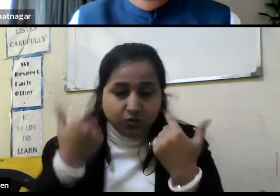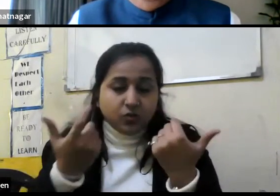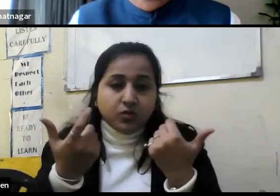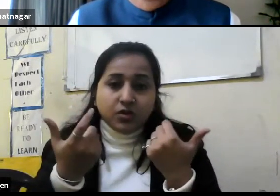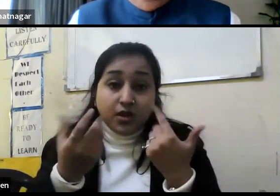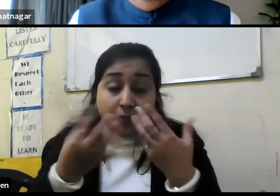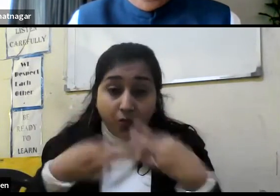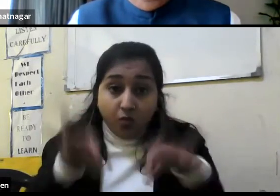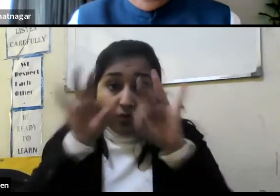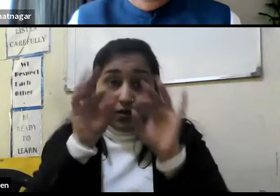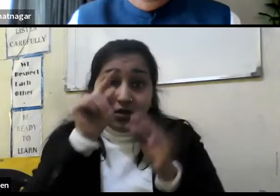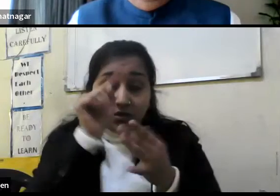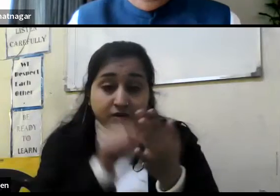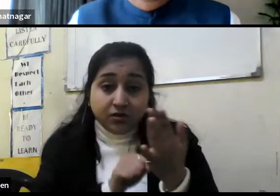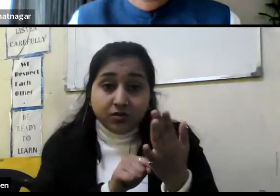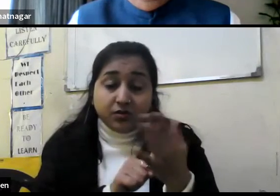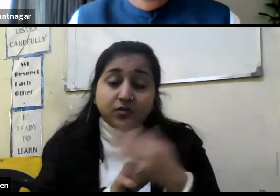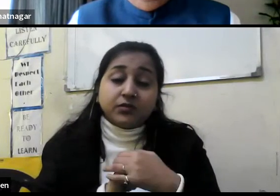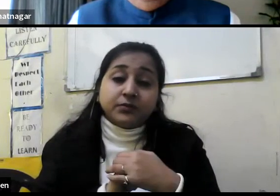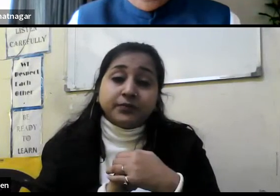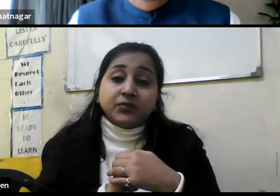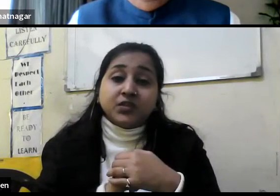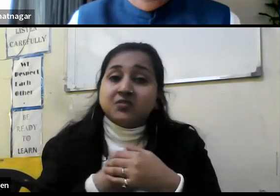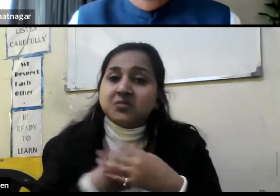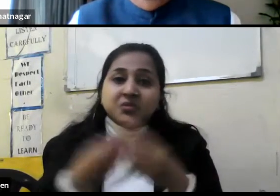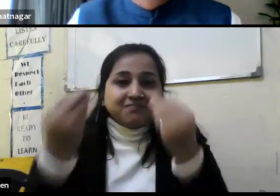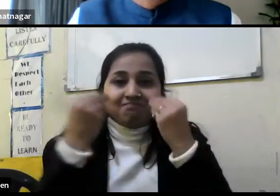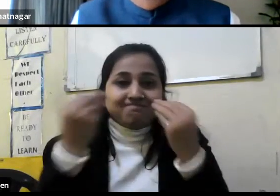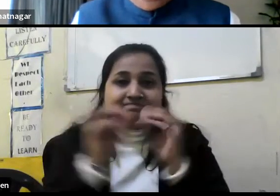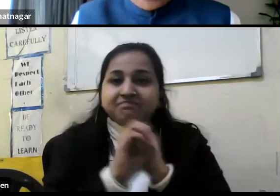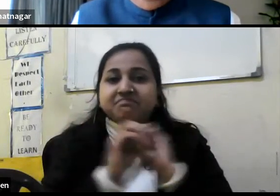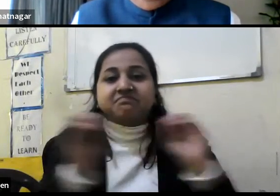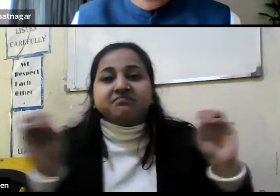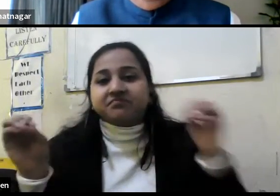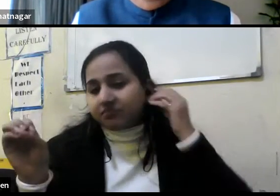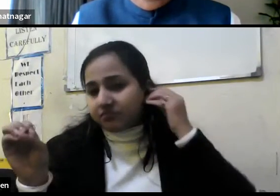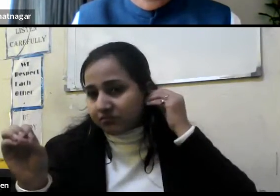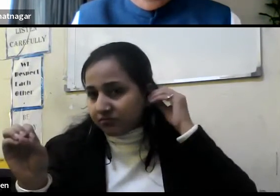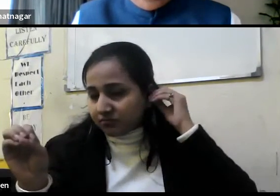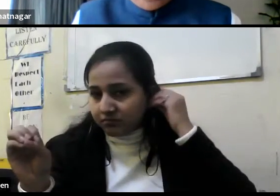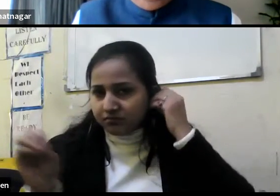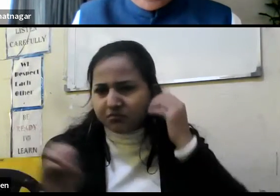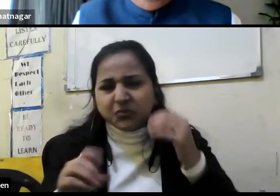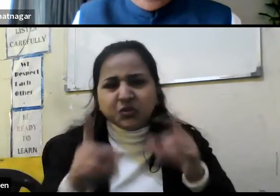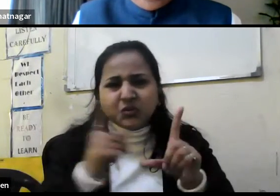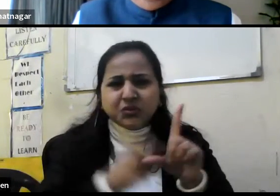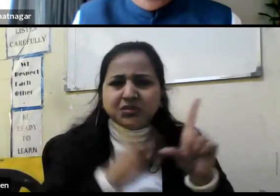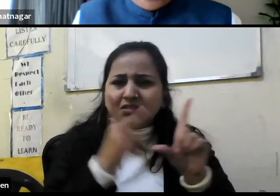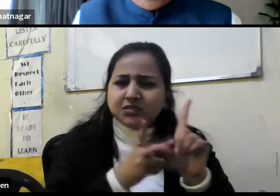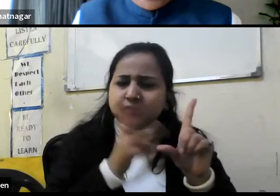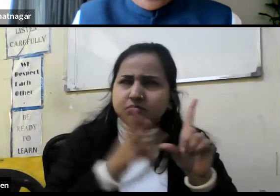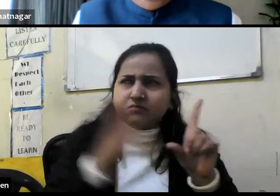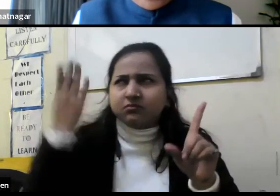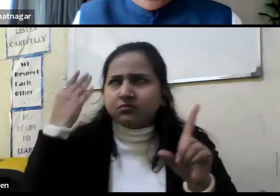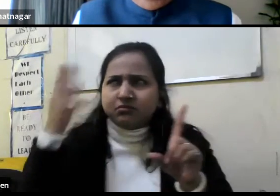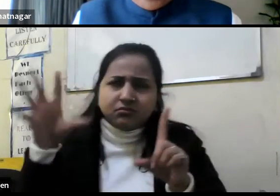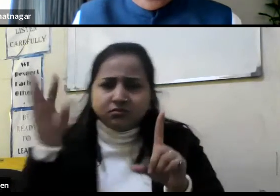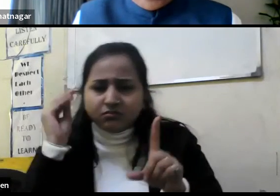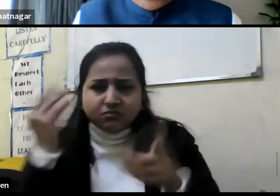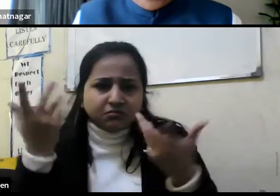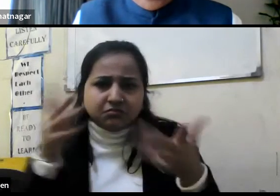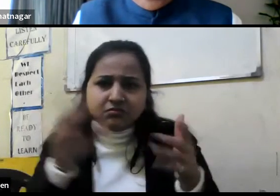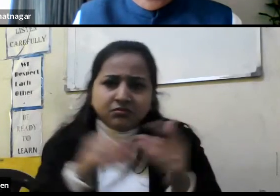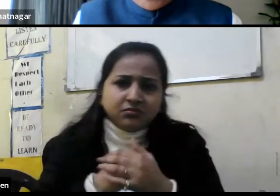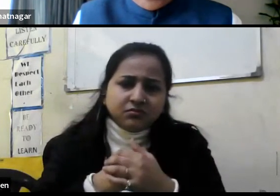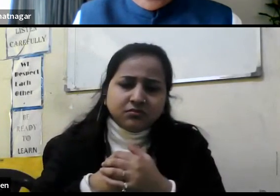वो मेरे को कोई सिखाने वाला नहीं था। मैं बहुत सालों से सोचता रहा, अजीम प्रेम जी के पास मेरे को असिस्टेंट